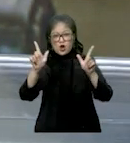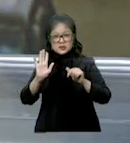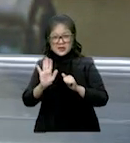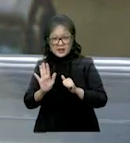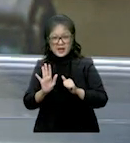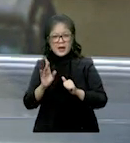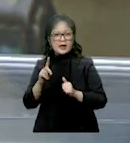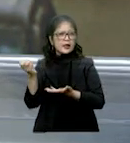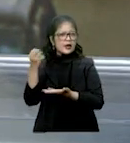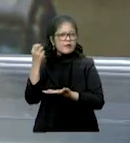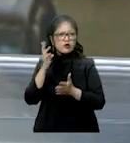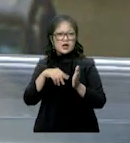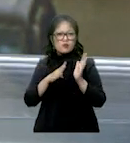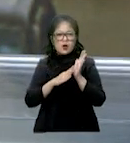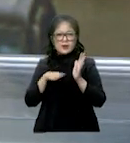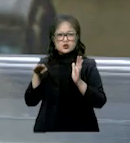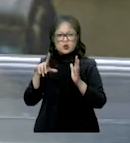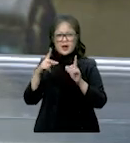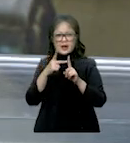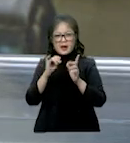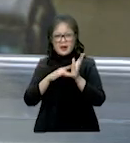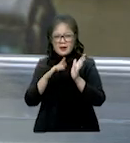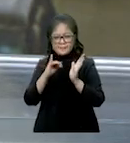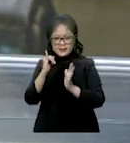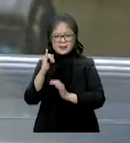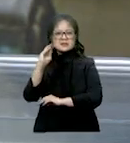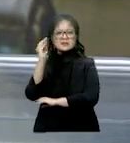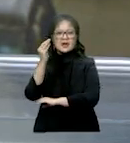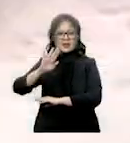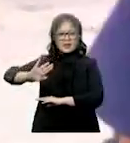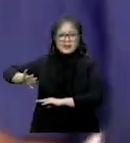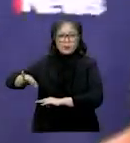emisi. Berikut liputan Muhammad Zulhilmi di Pulau Gadung, Jakarta Timur.